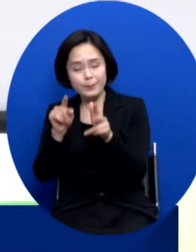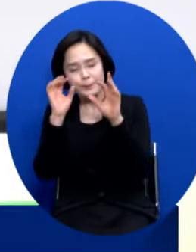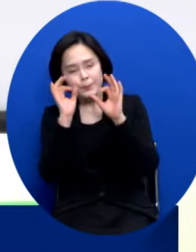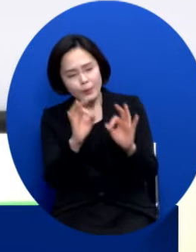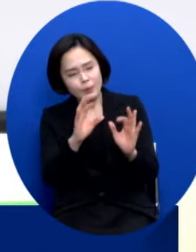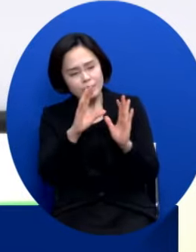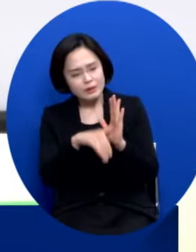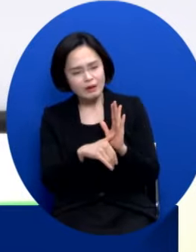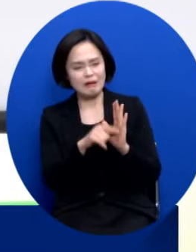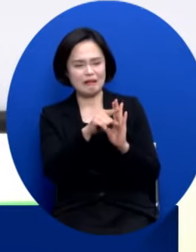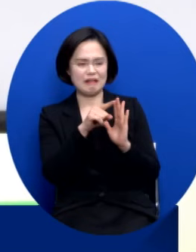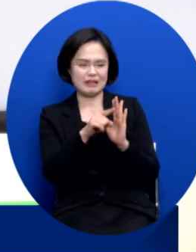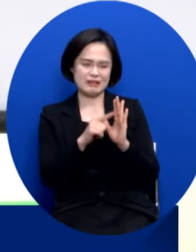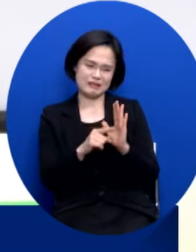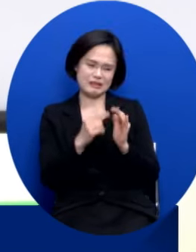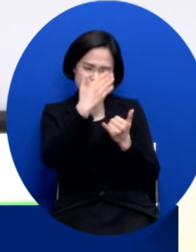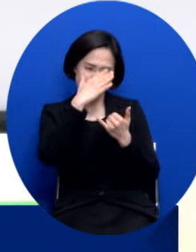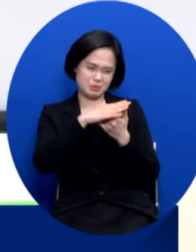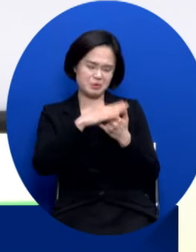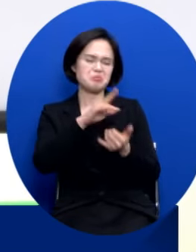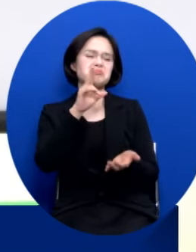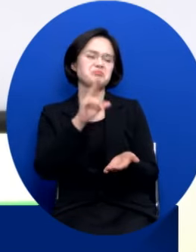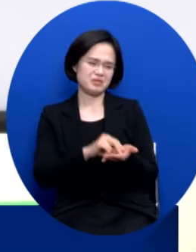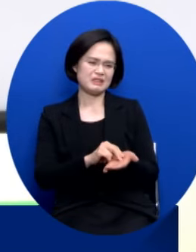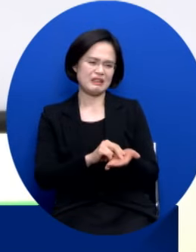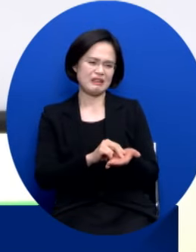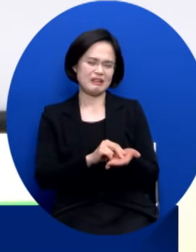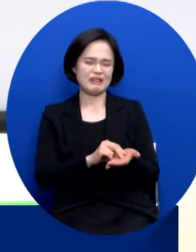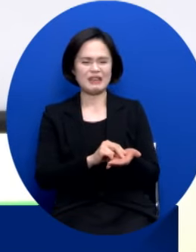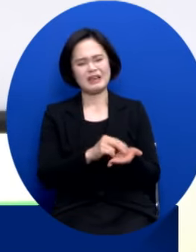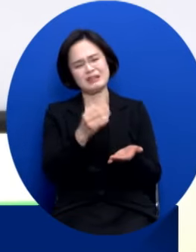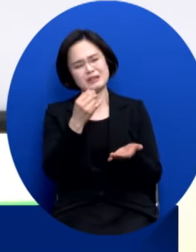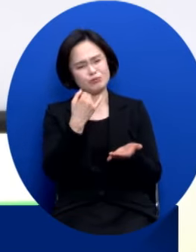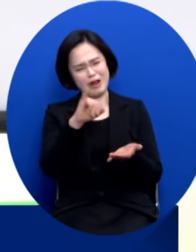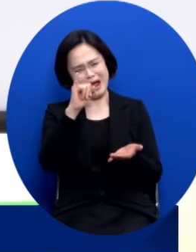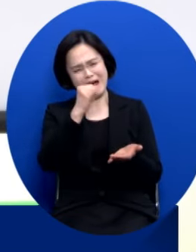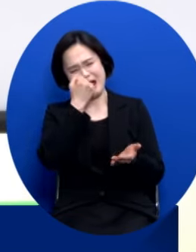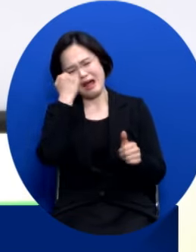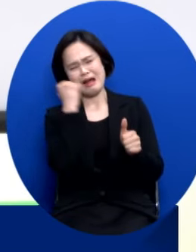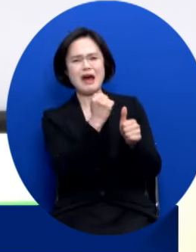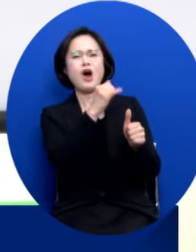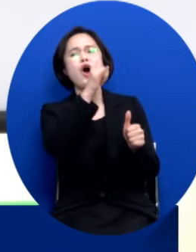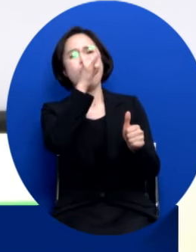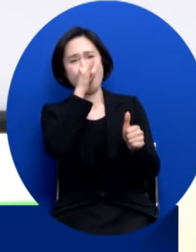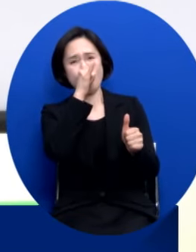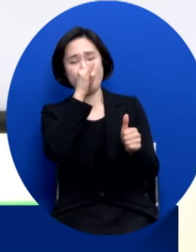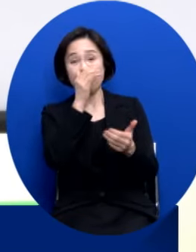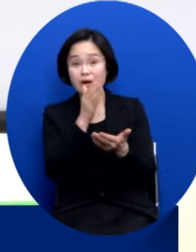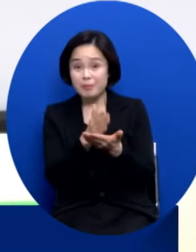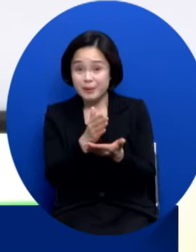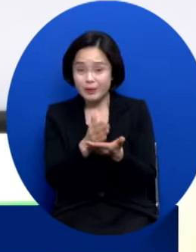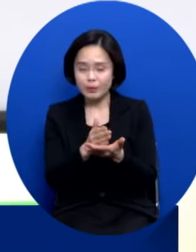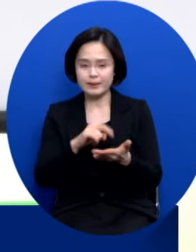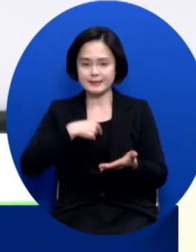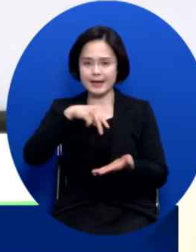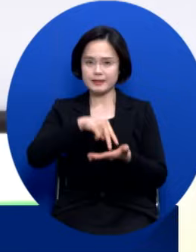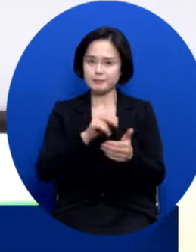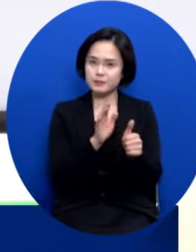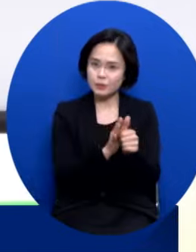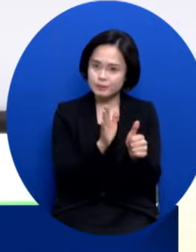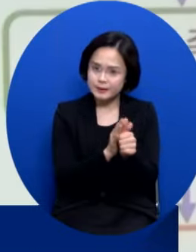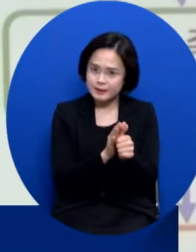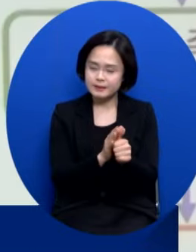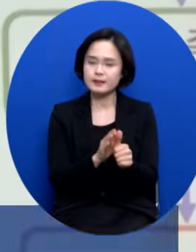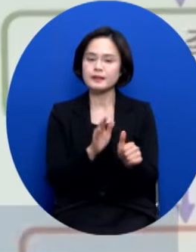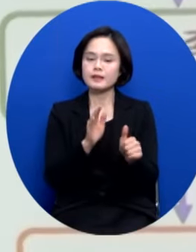사회에는 청소년 임신이 뭔가 문제적 행위로 낙인 찍힐 수밖에 없다. 자립을 좋아야 하는 성장계층 지원으로 이 복지 프레임을 전환해야